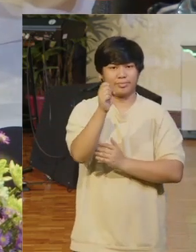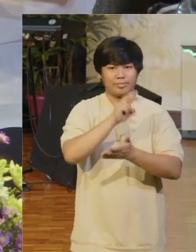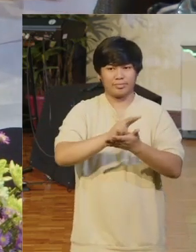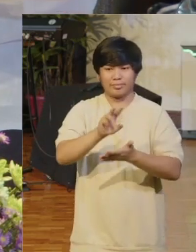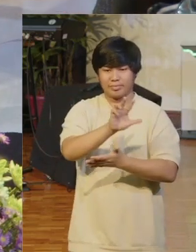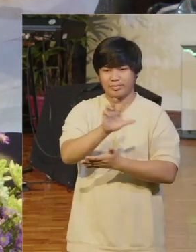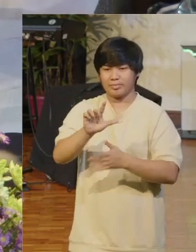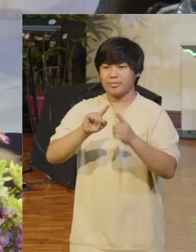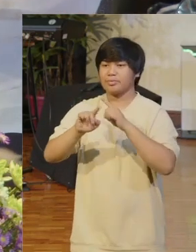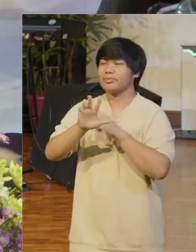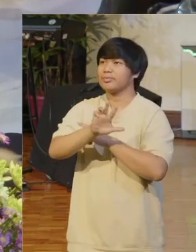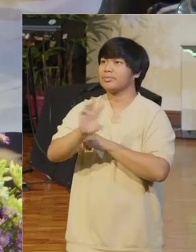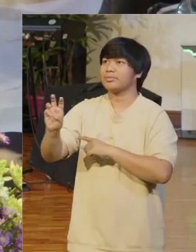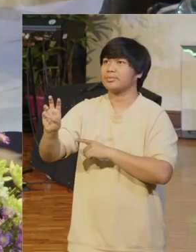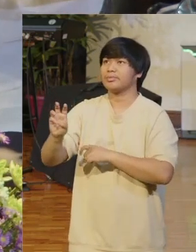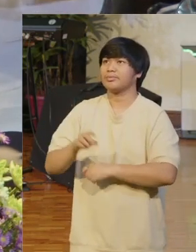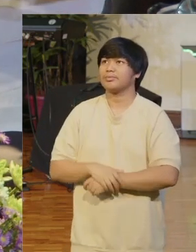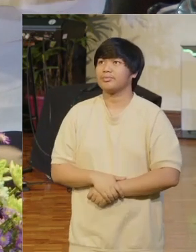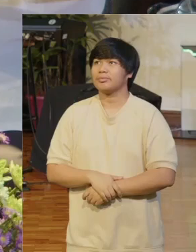33 to 36.